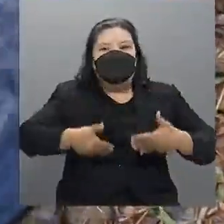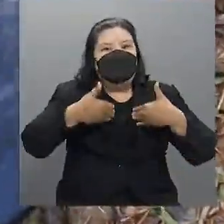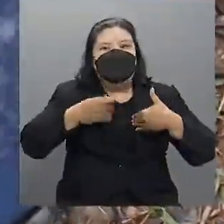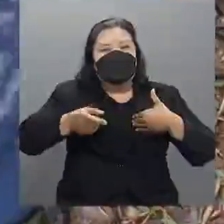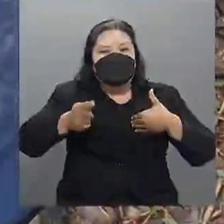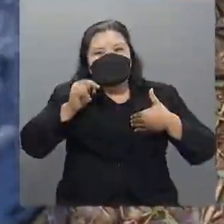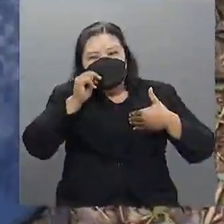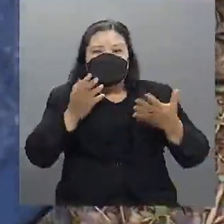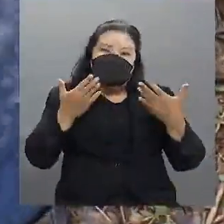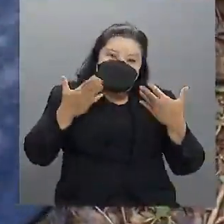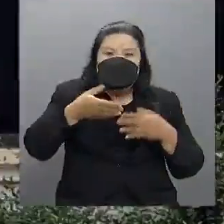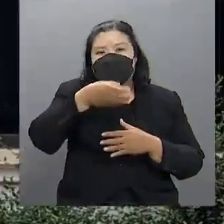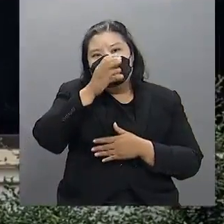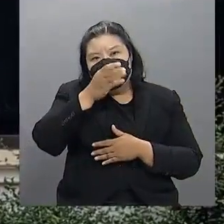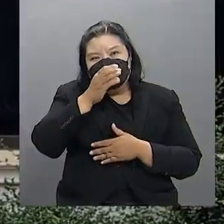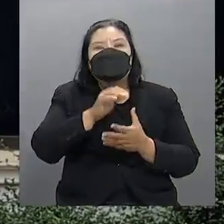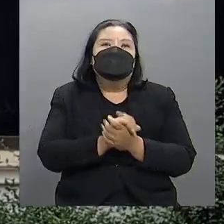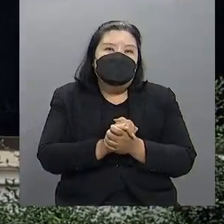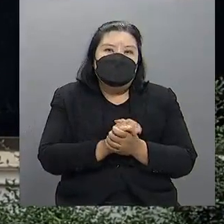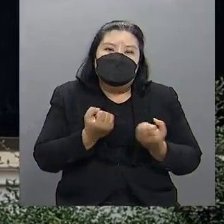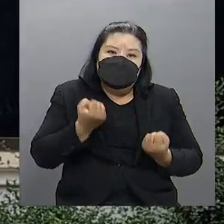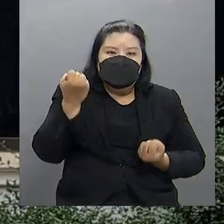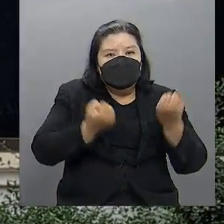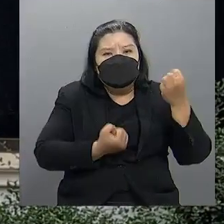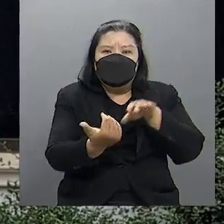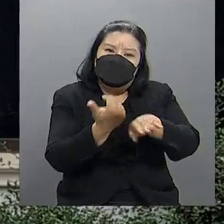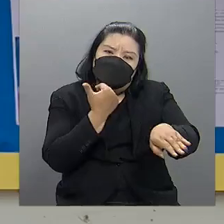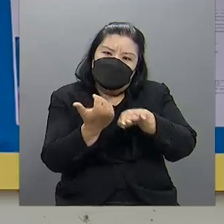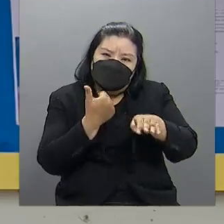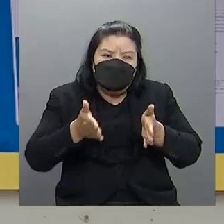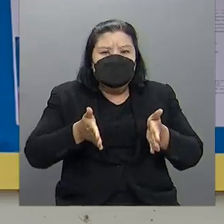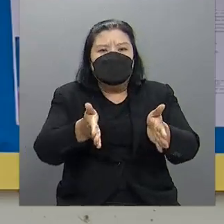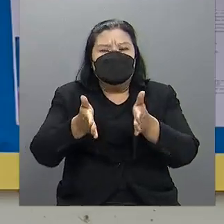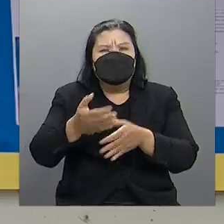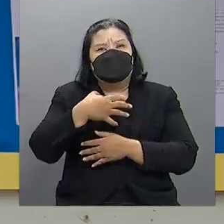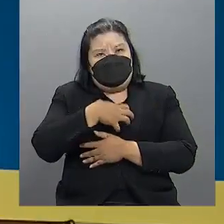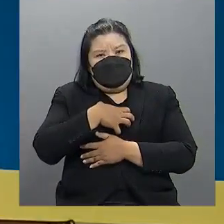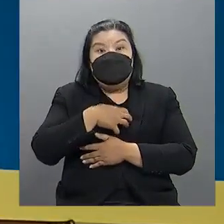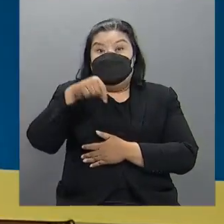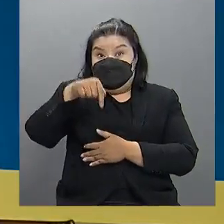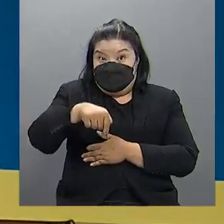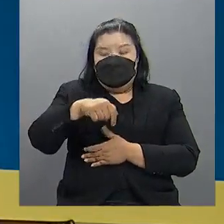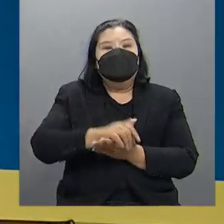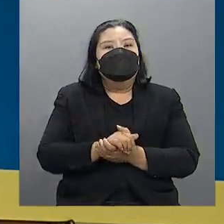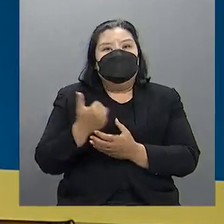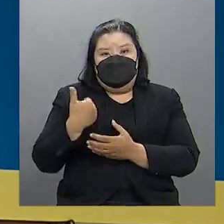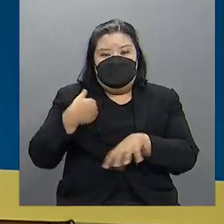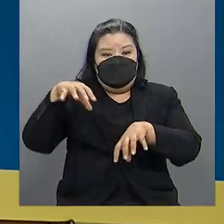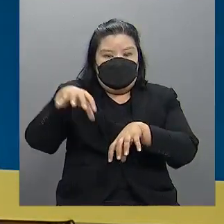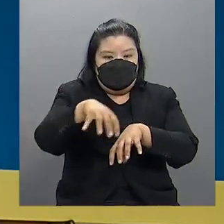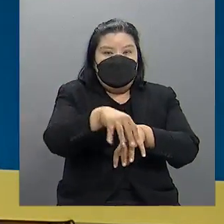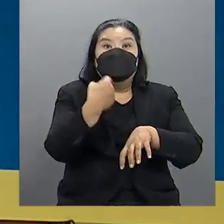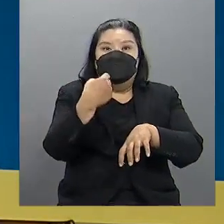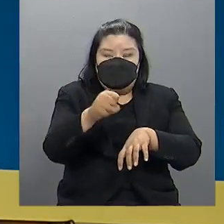การคมนาคม อบต.บ่อแก้วมี10หมู่บ้านมีผู้สมัครนายกอบต.จำนวน4ค